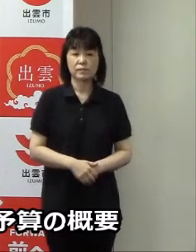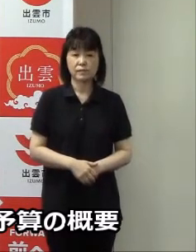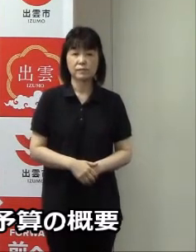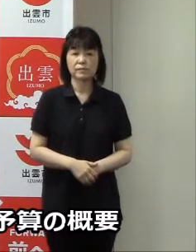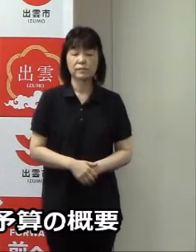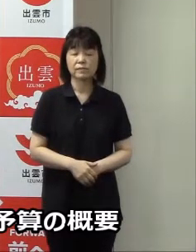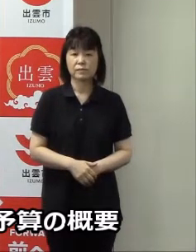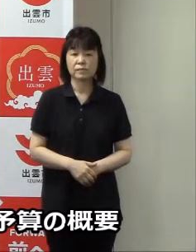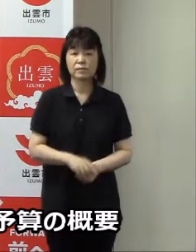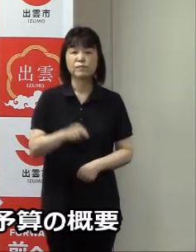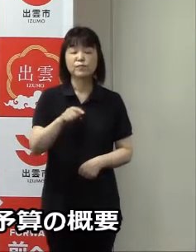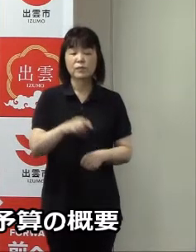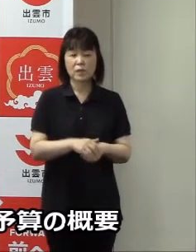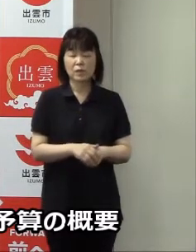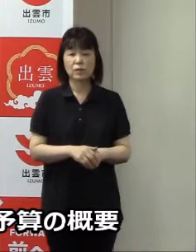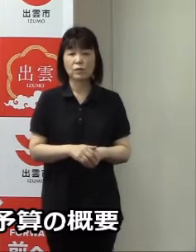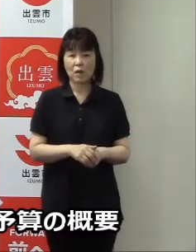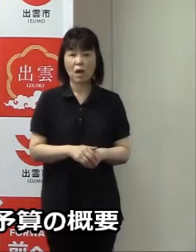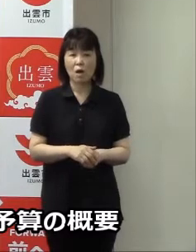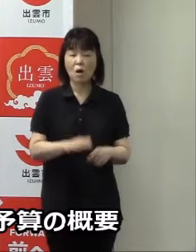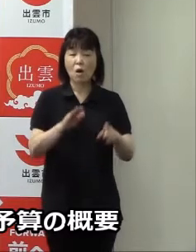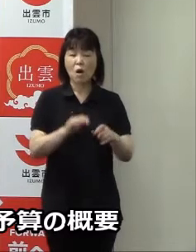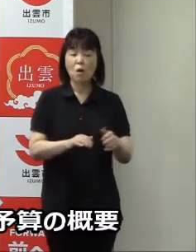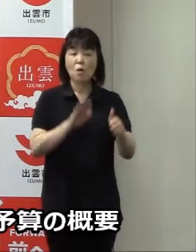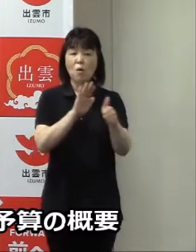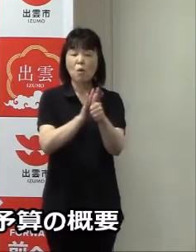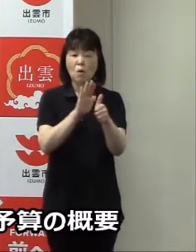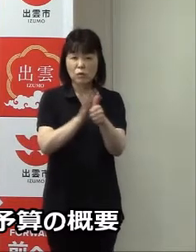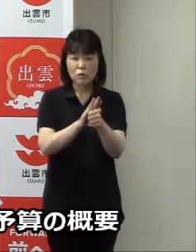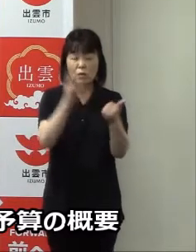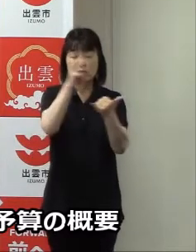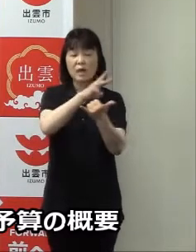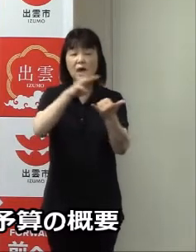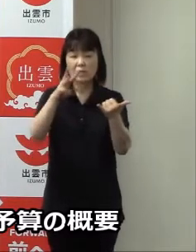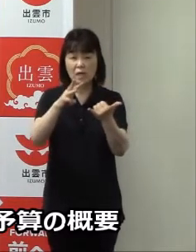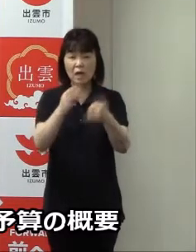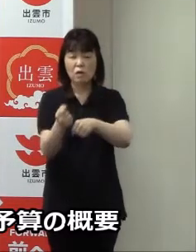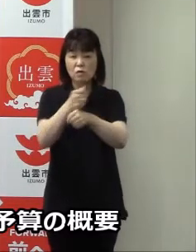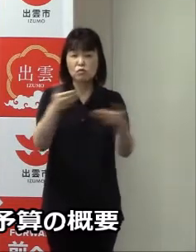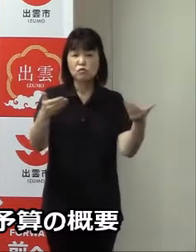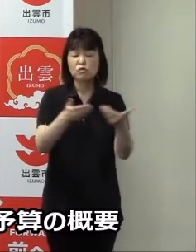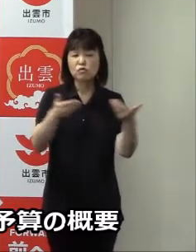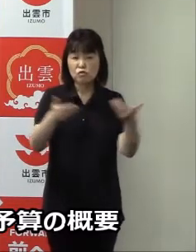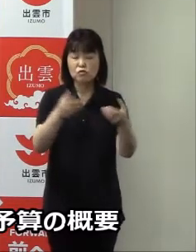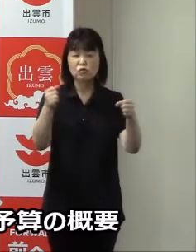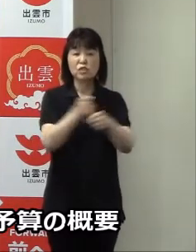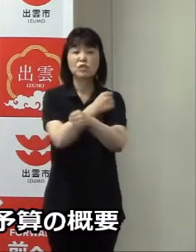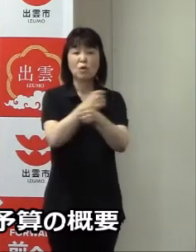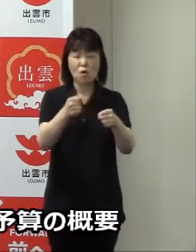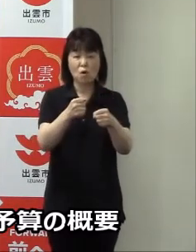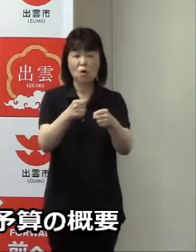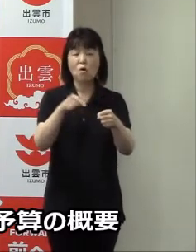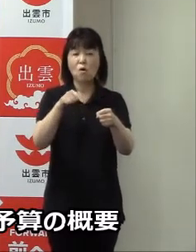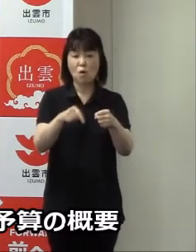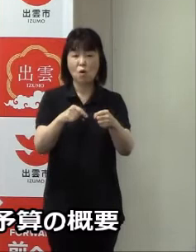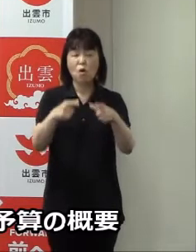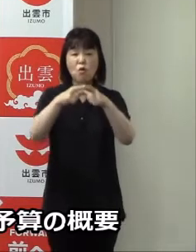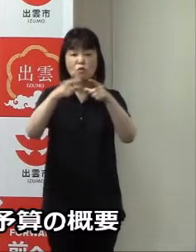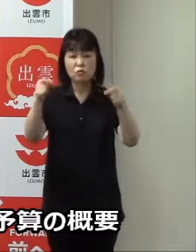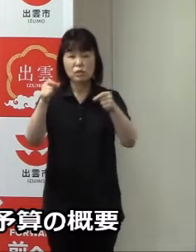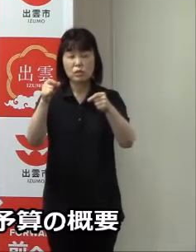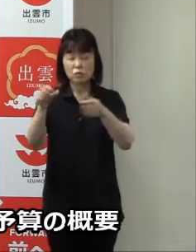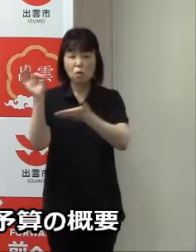年発生補助災害復旧事業の農地及び農業用施設であります。これは新規でありますが国補助